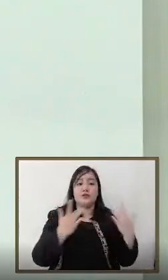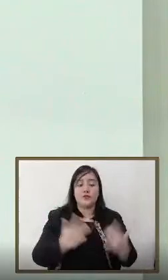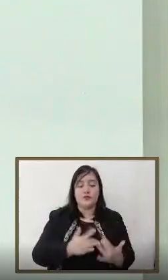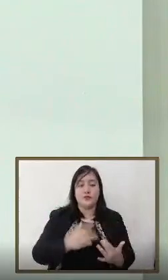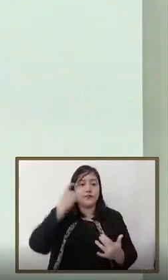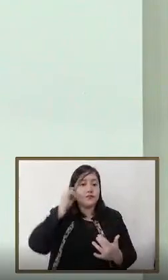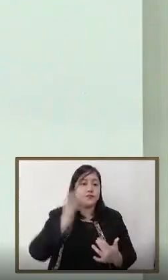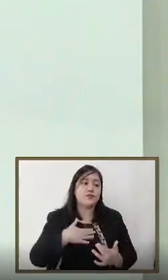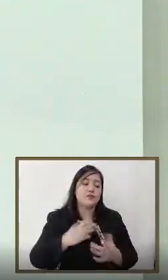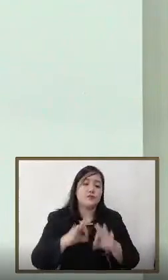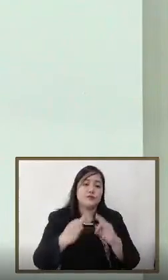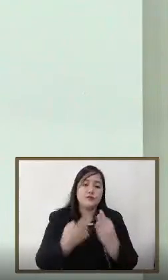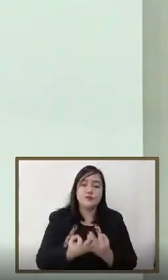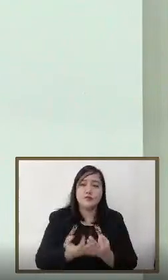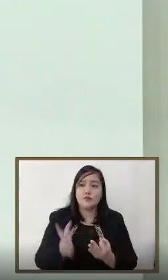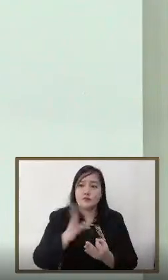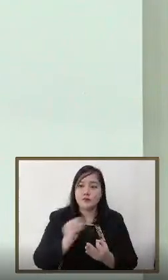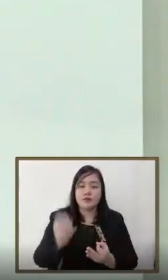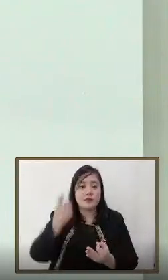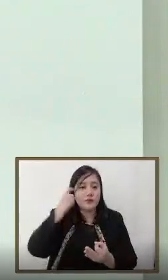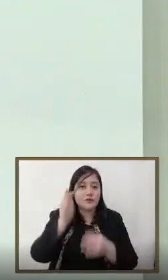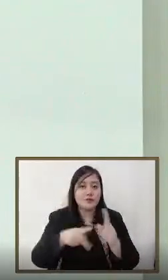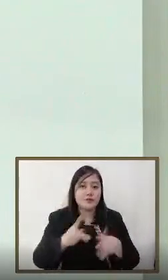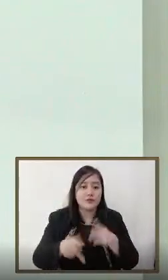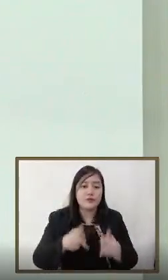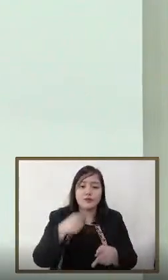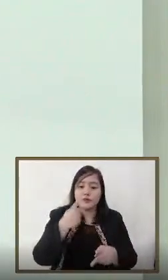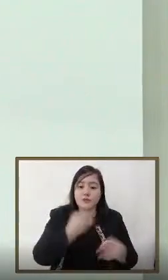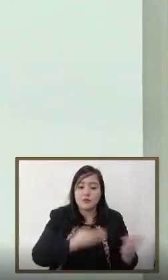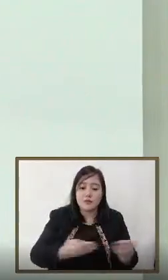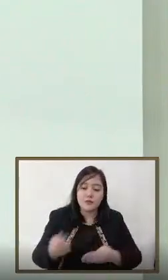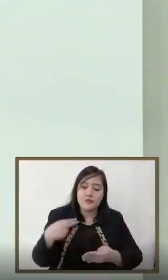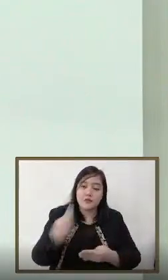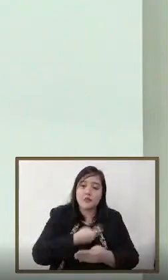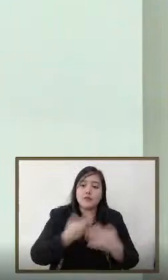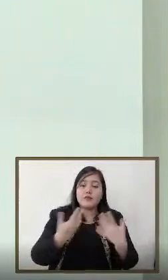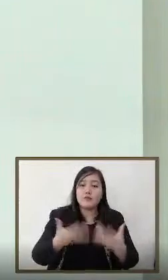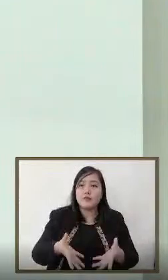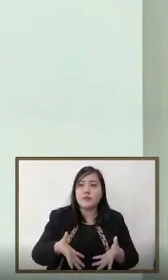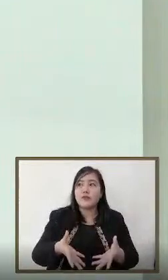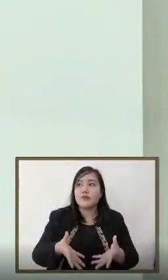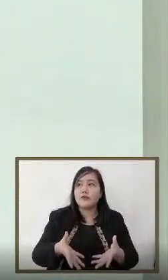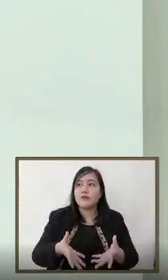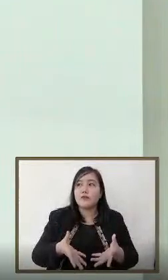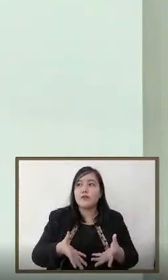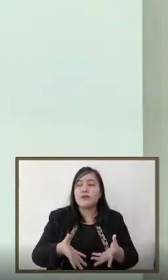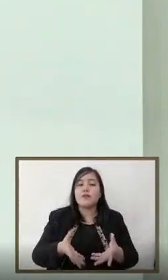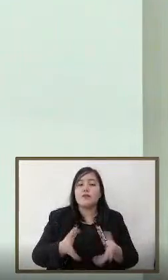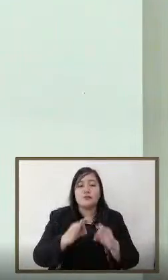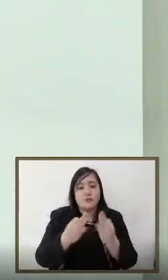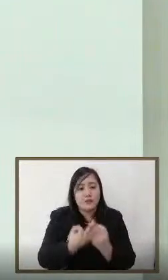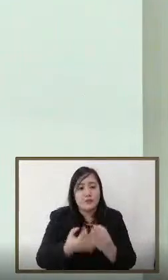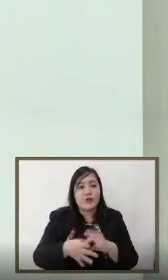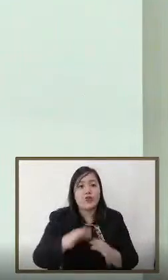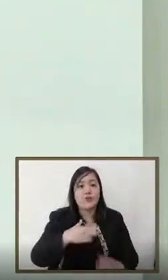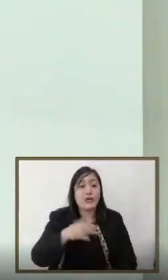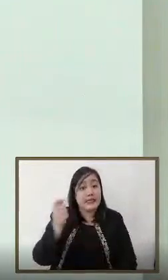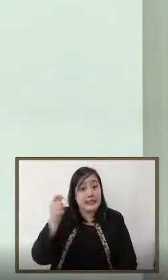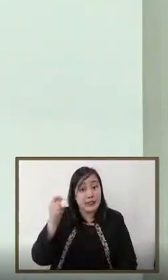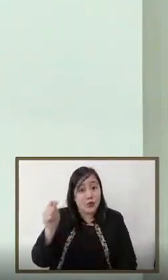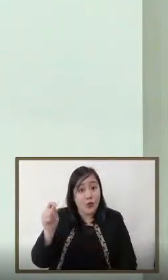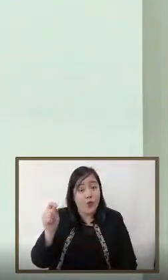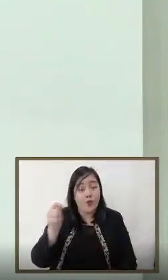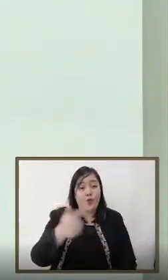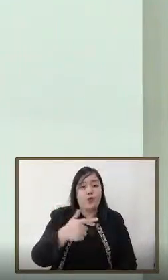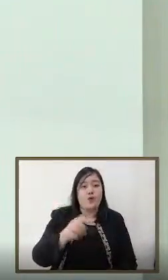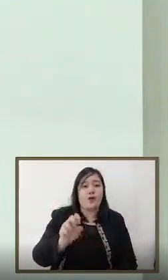family. And of course, sa mga taong nagdala sa amin dito, ang family nila Tito Jenner. And nagpapasalamat po ako sa